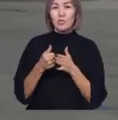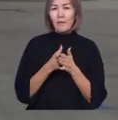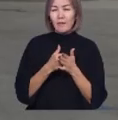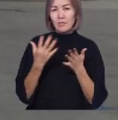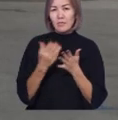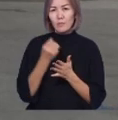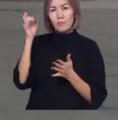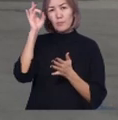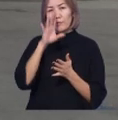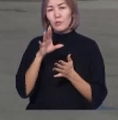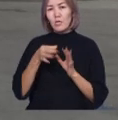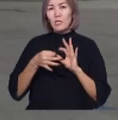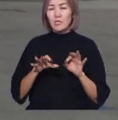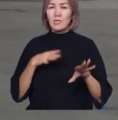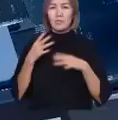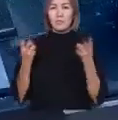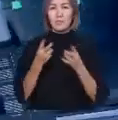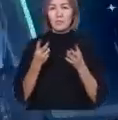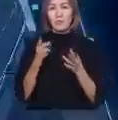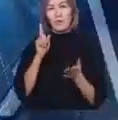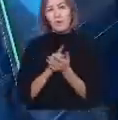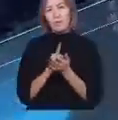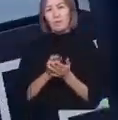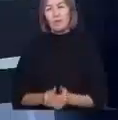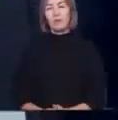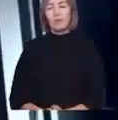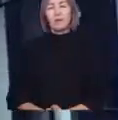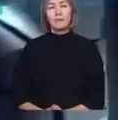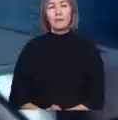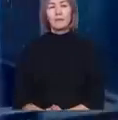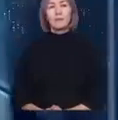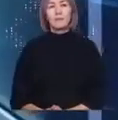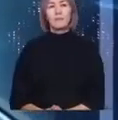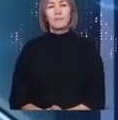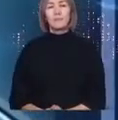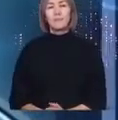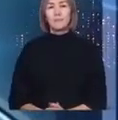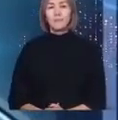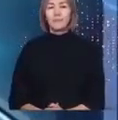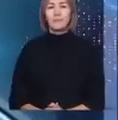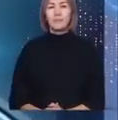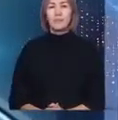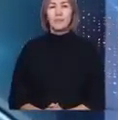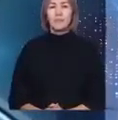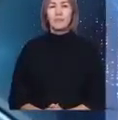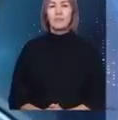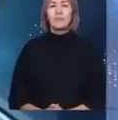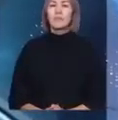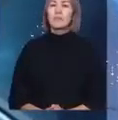жетем десе, табандылық танытуы қажет. Меруерт Қыдырбайқызы, Бекжан Кенжебай, Жетісу телеарнасы, Алматы облысынан.